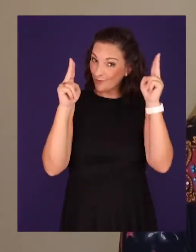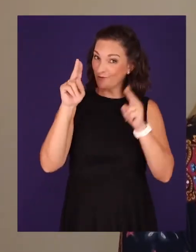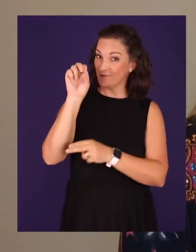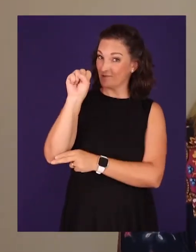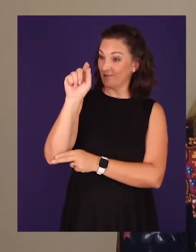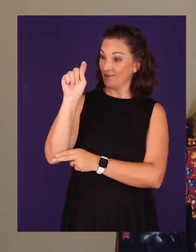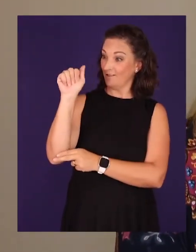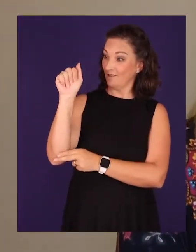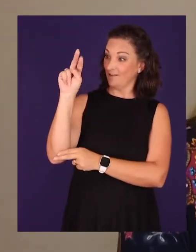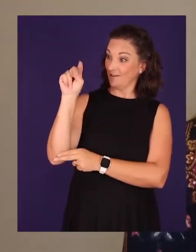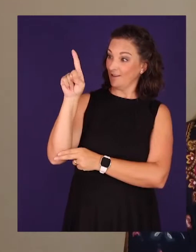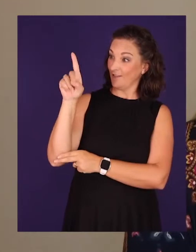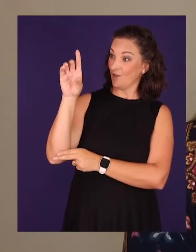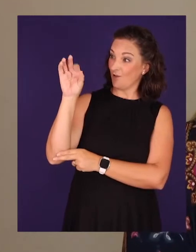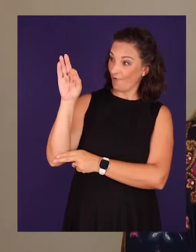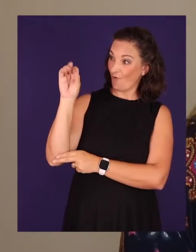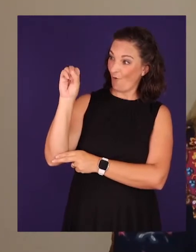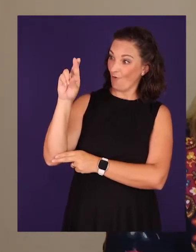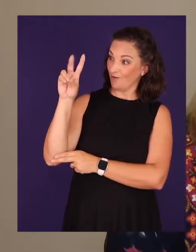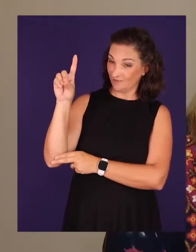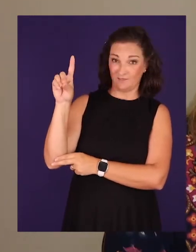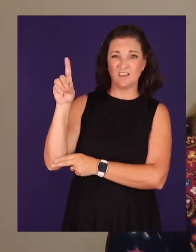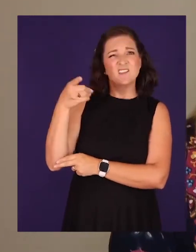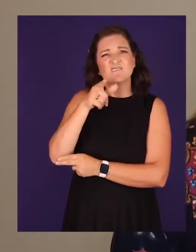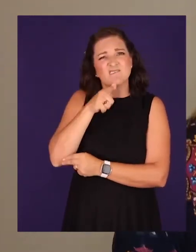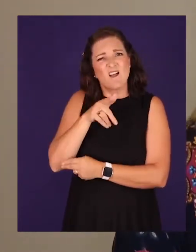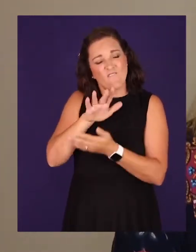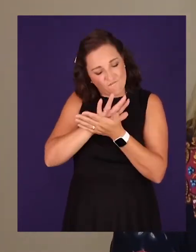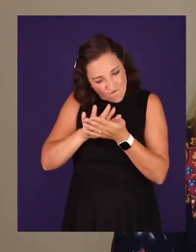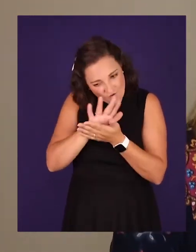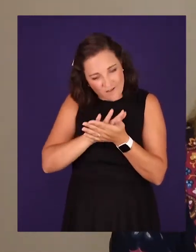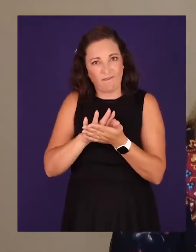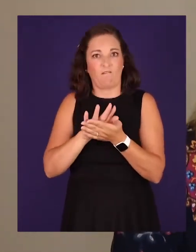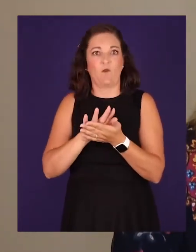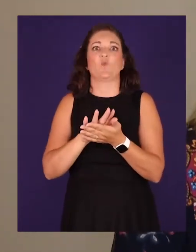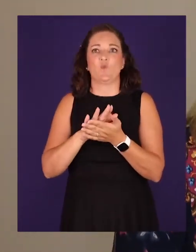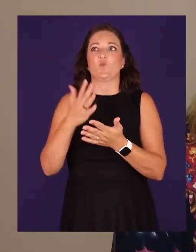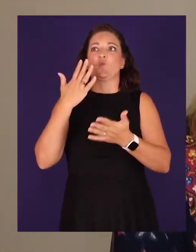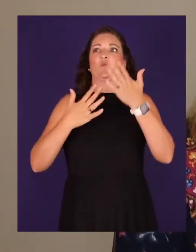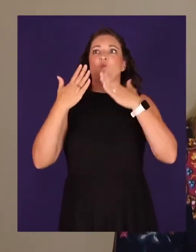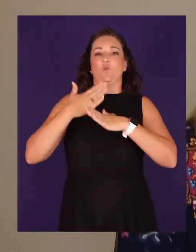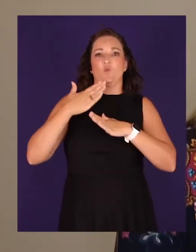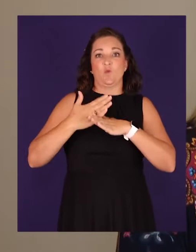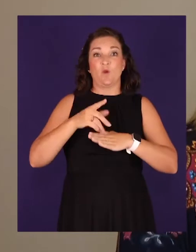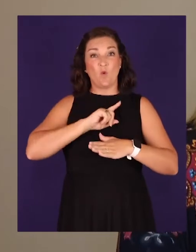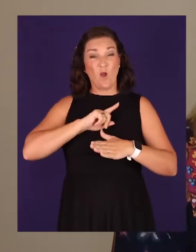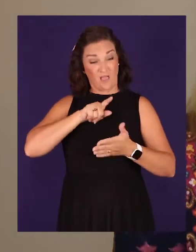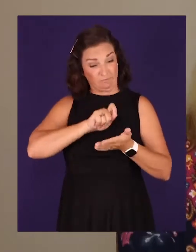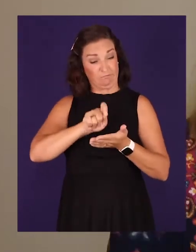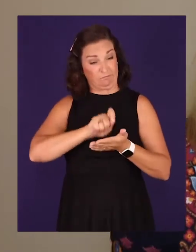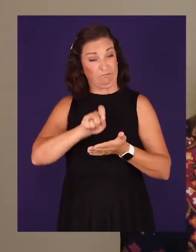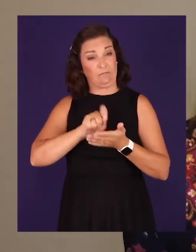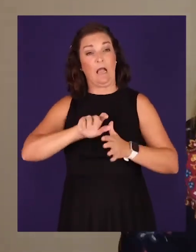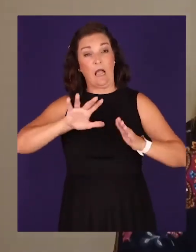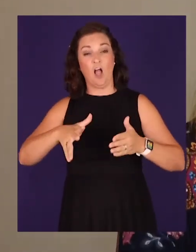Stanford. Praat van druk bij die werk. Hierdie man skryf letterlijk seminare en programme en boeken oor hoe om te vergewe en